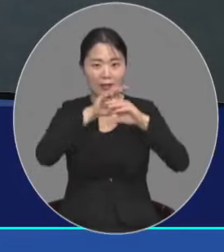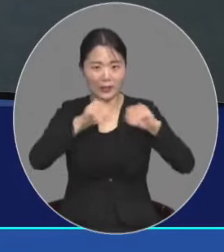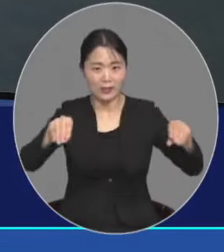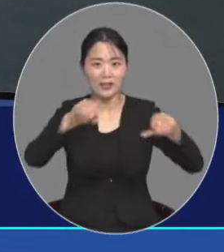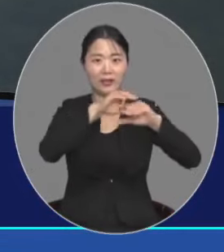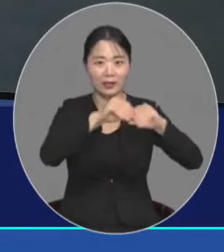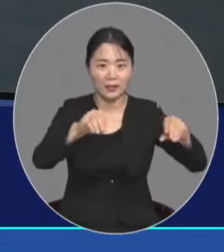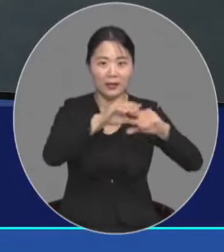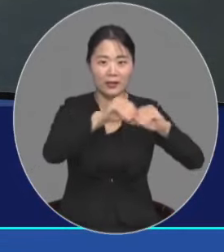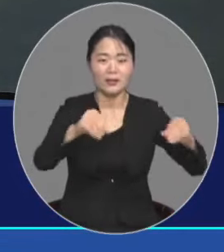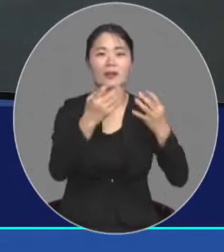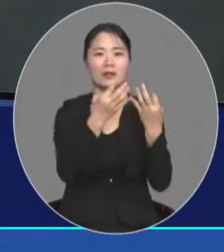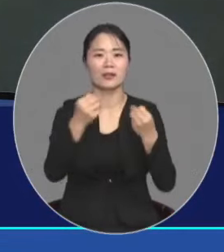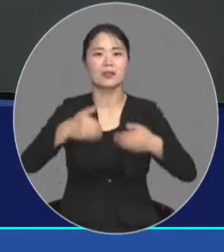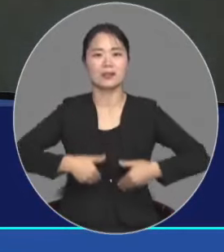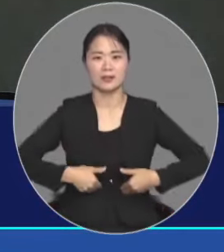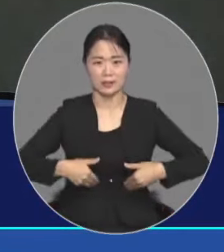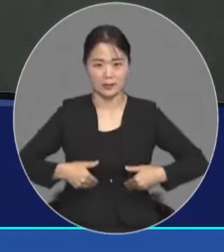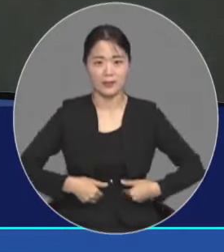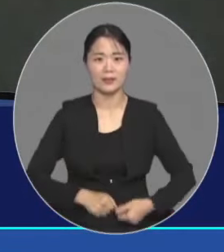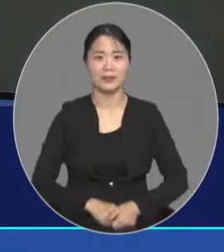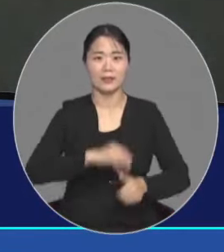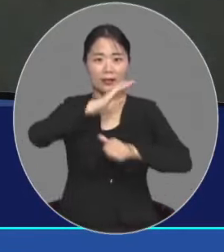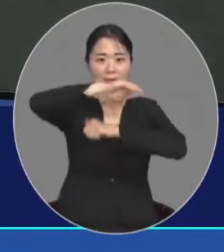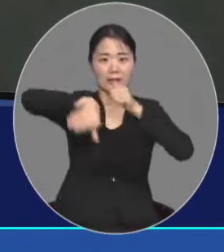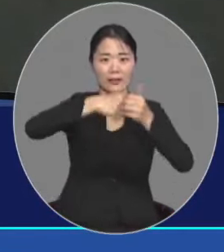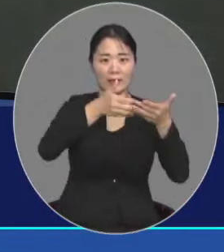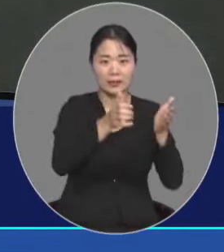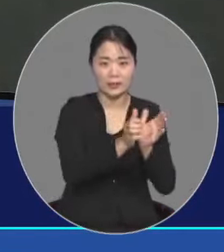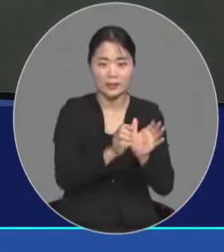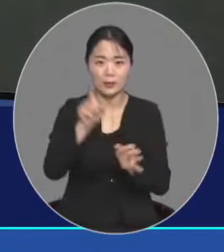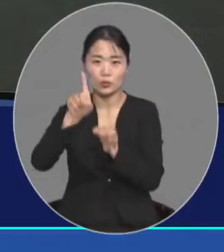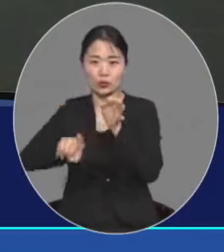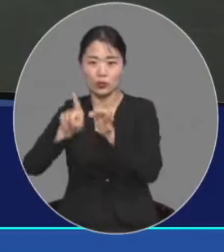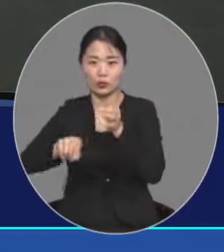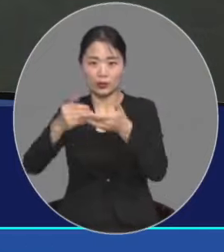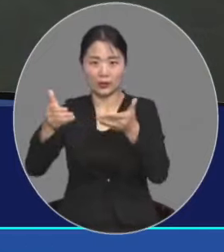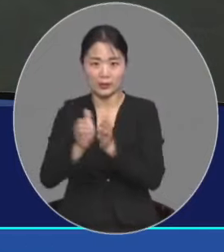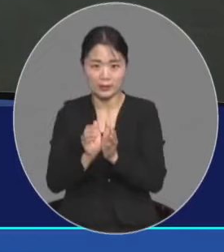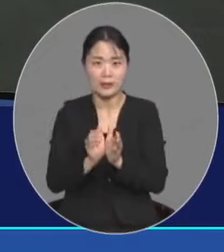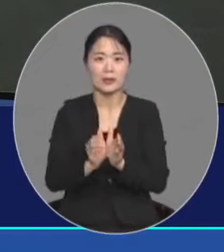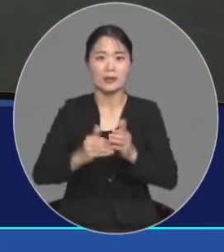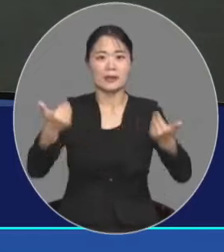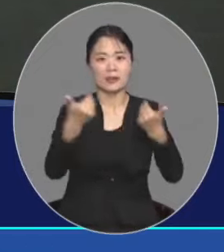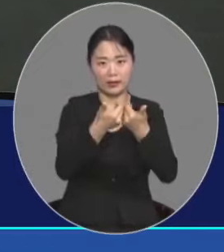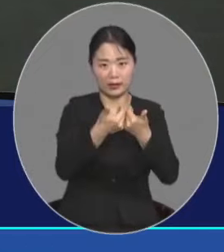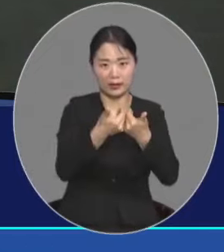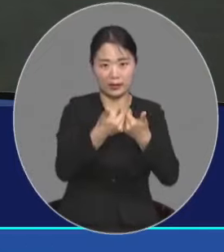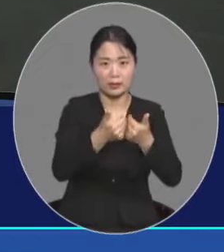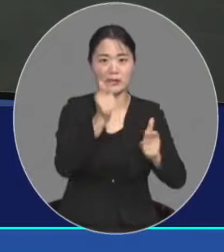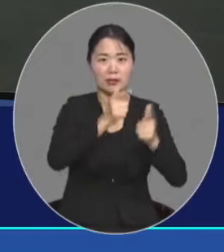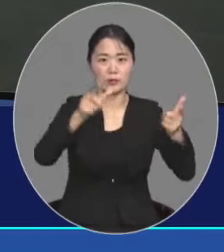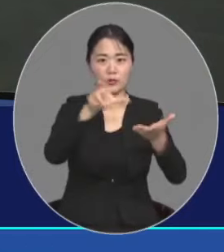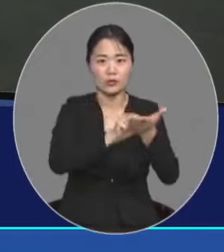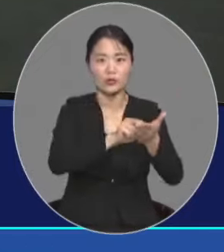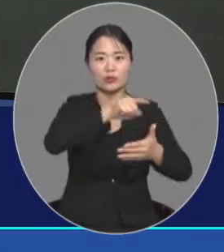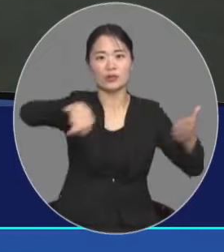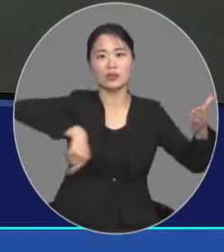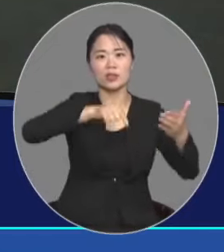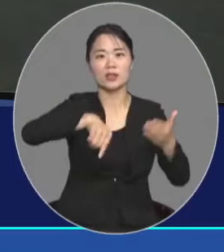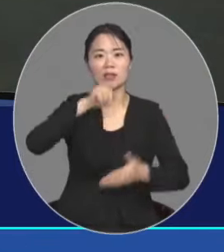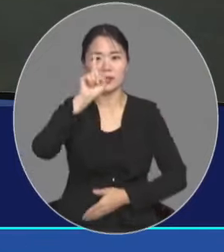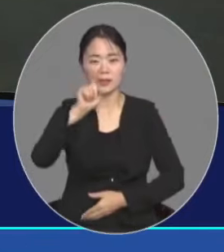많은 관문을 넘어야 합니다. 환경단체와 불교계의 반대도 그중 하나인데 울주군이 어떻게 설득해